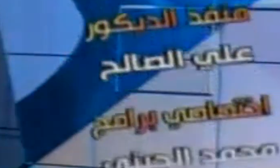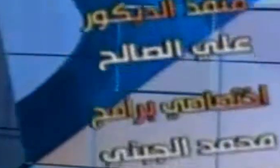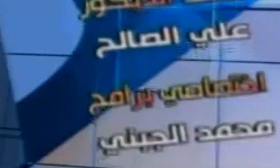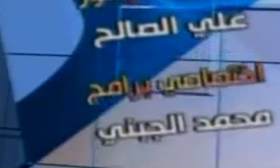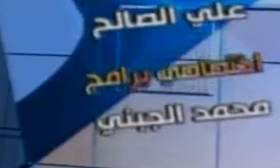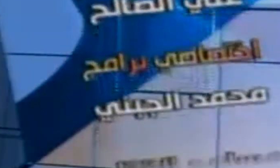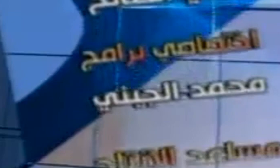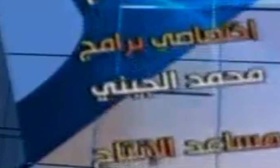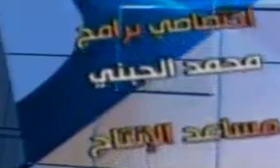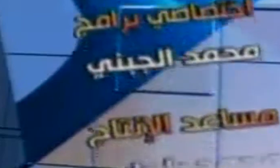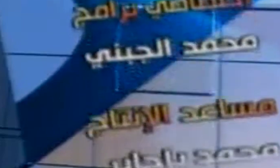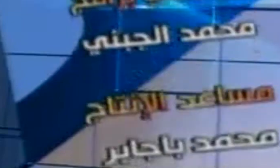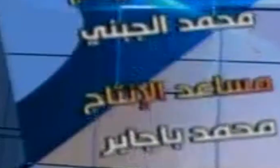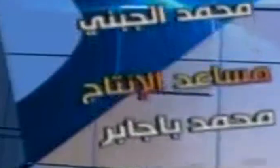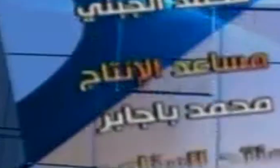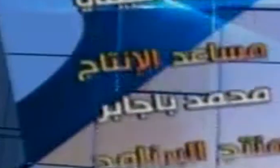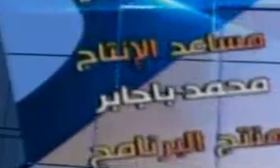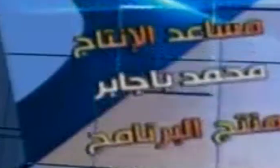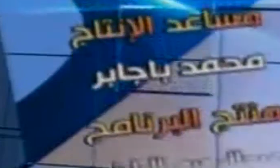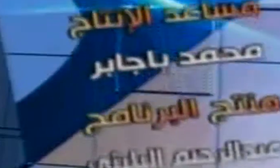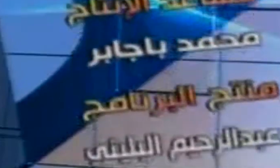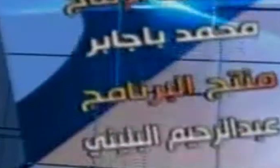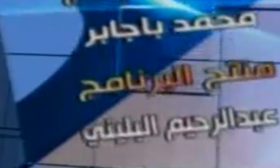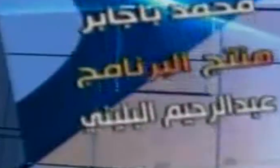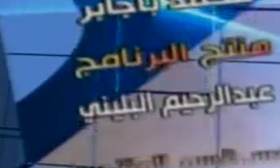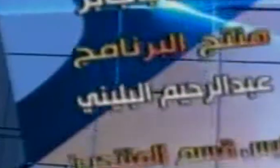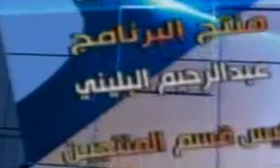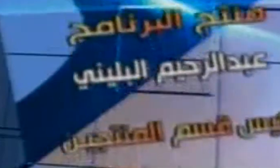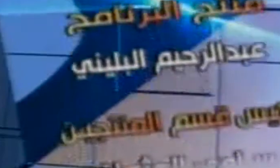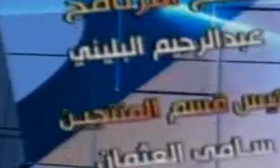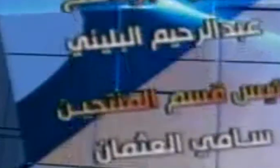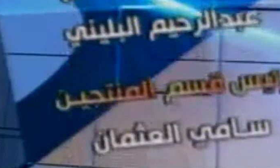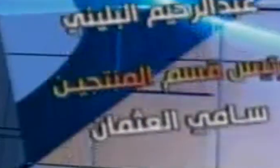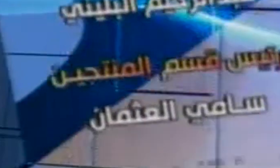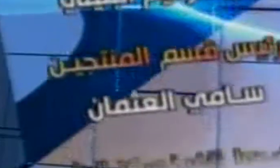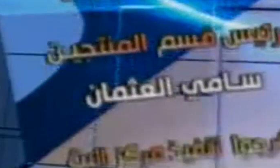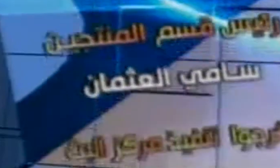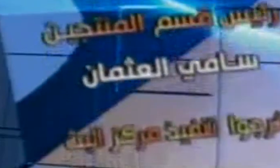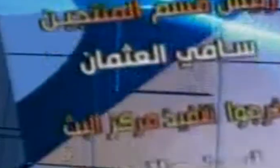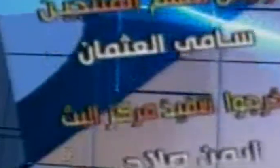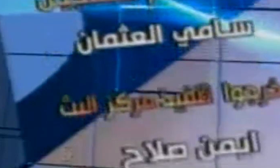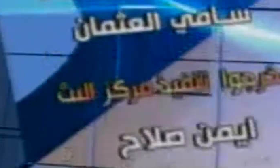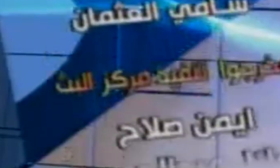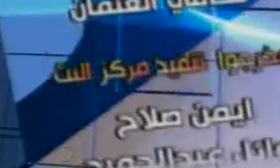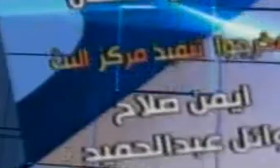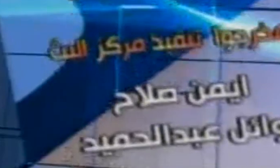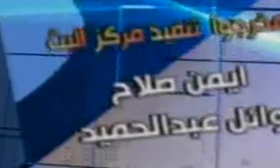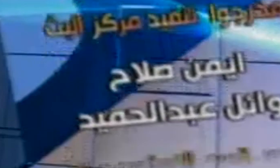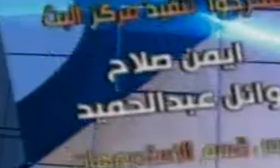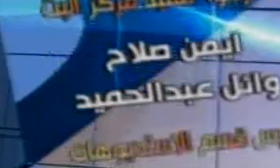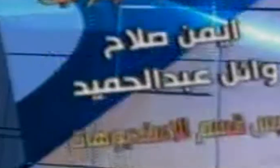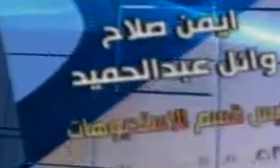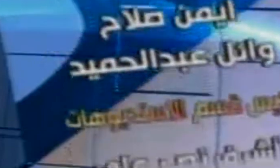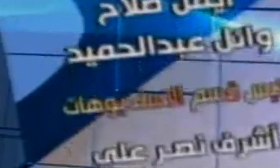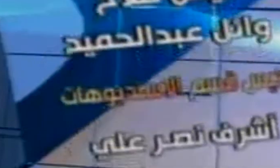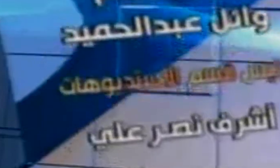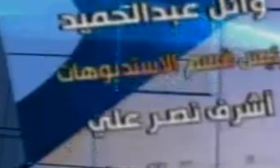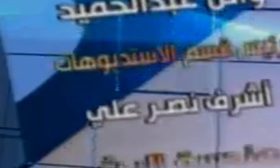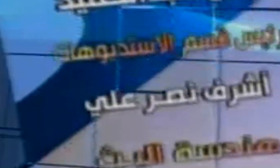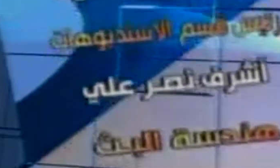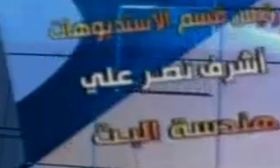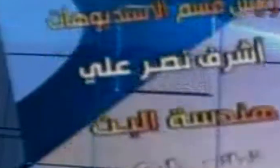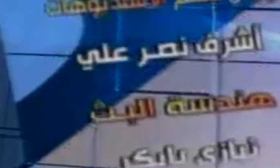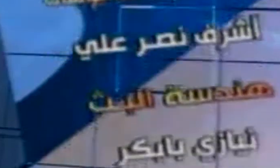ونحب ملائكتك ونحب نبيك صلى الله عليه